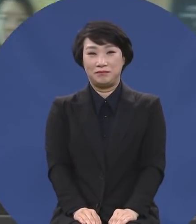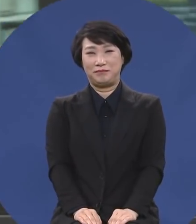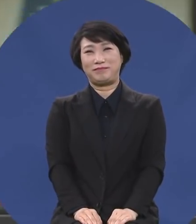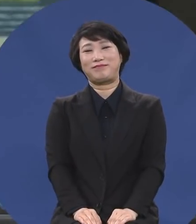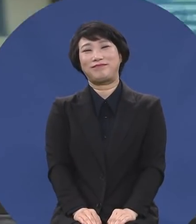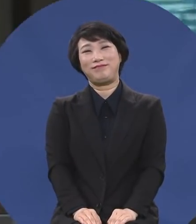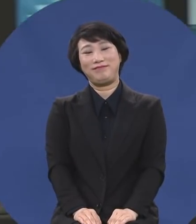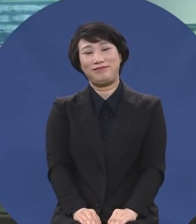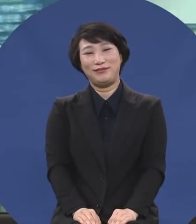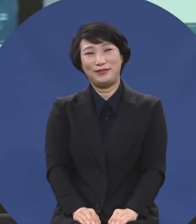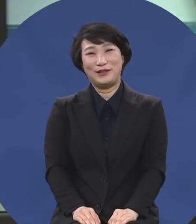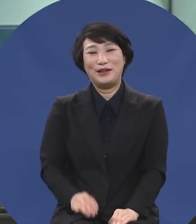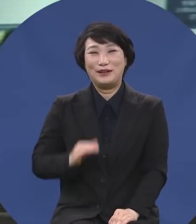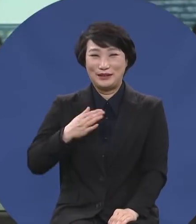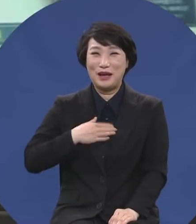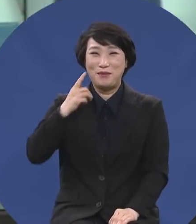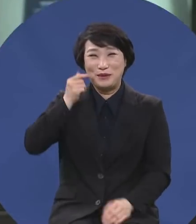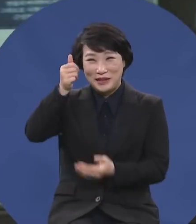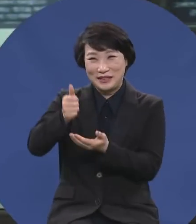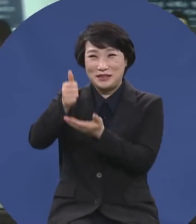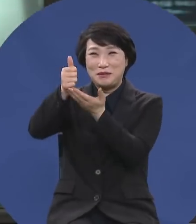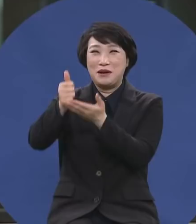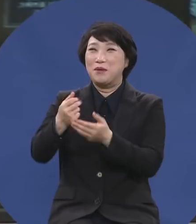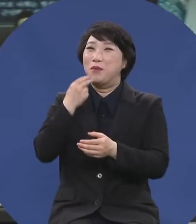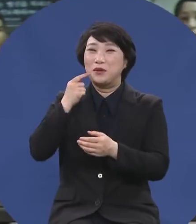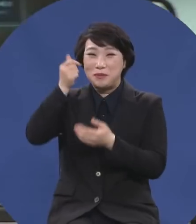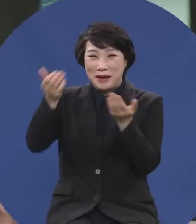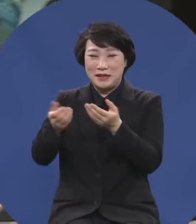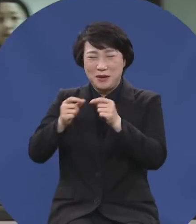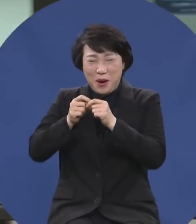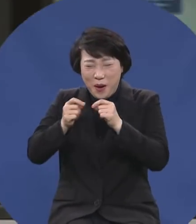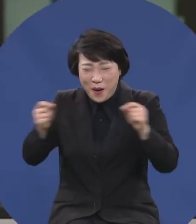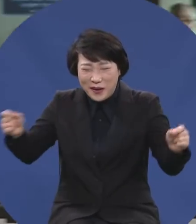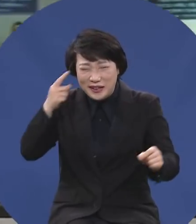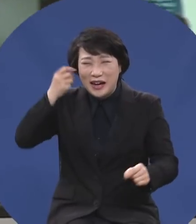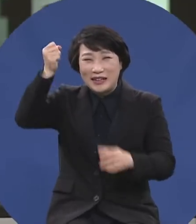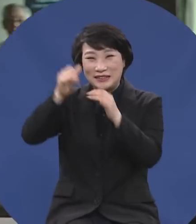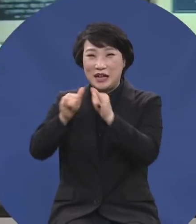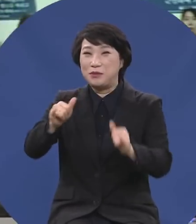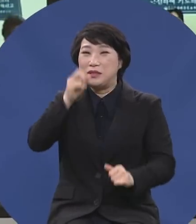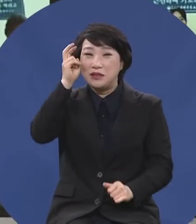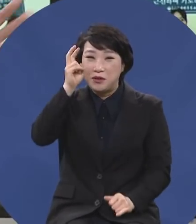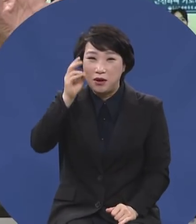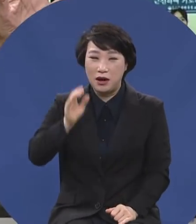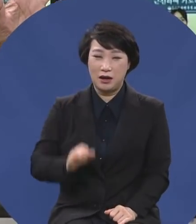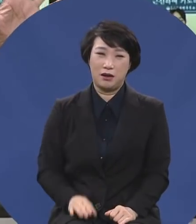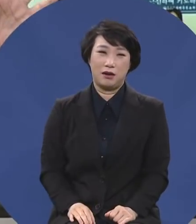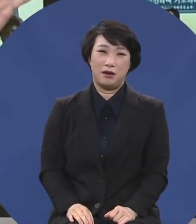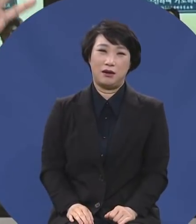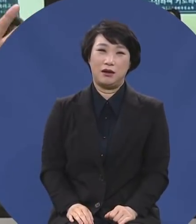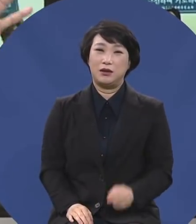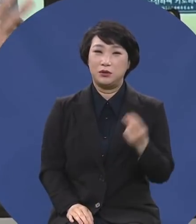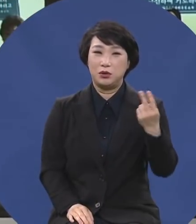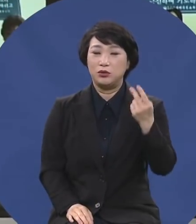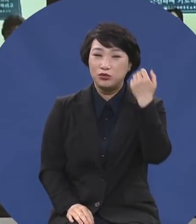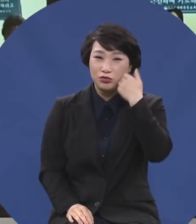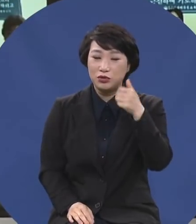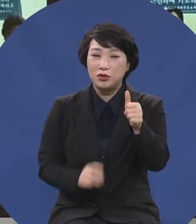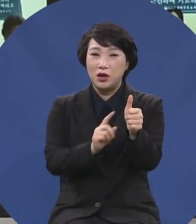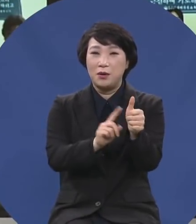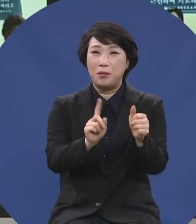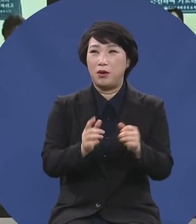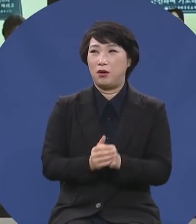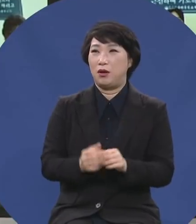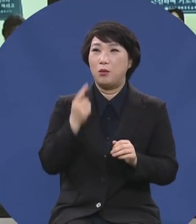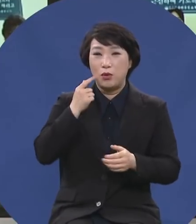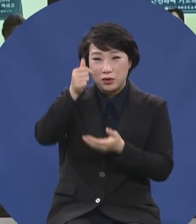우리 목사님 참 오래오래 목회하신다 이런 분도 있을 것이고 아마 목사님이